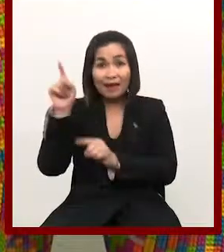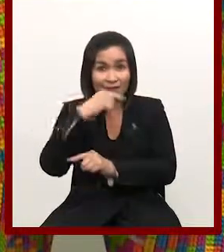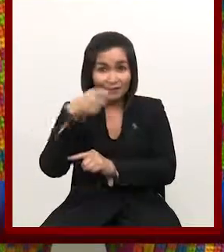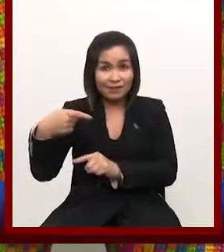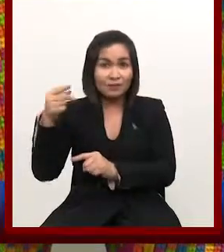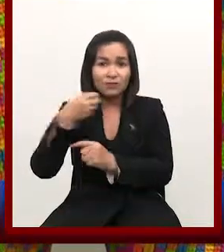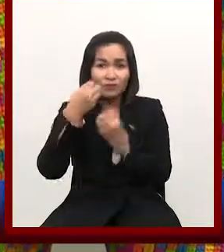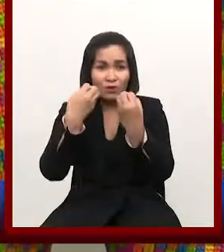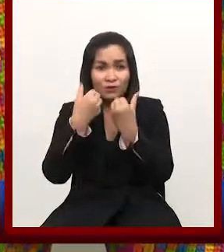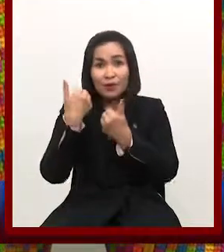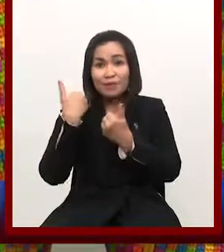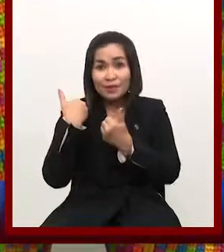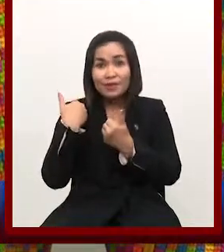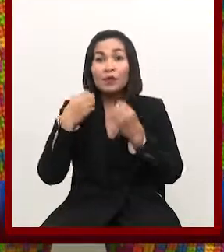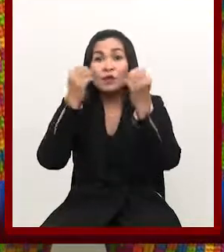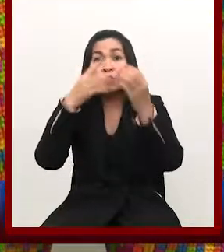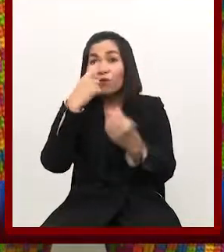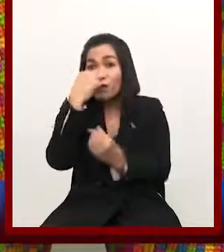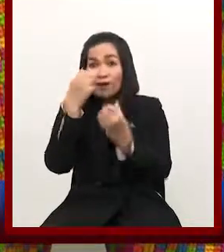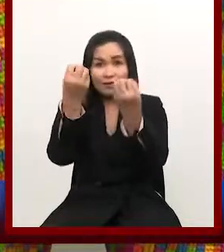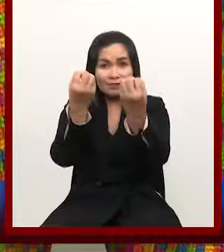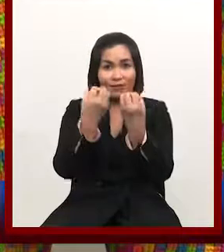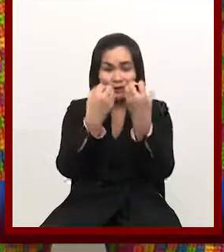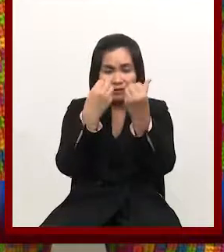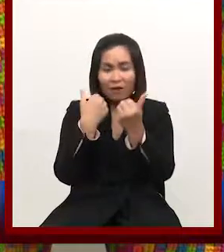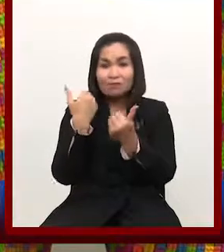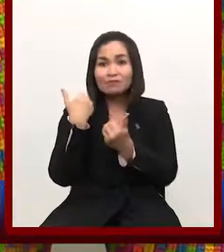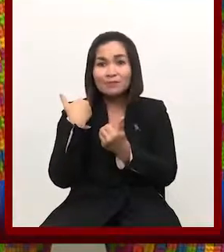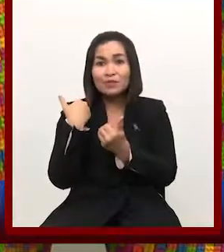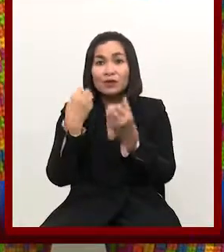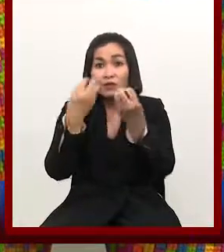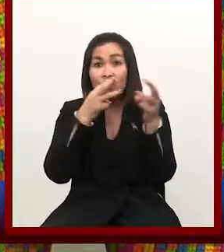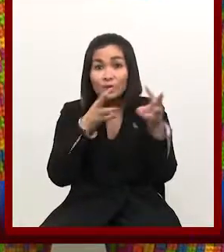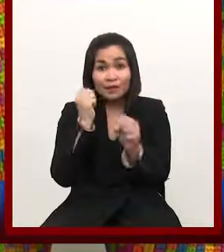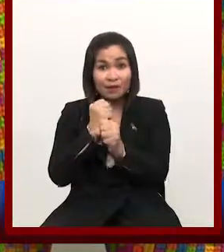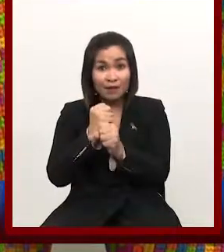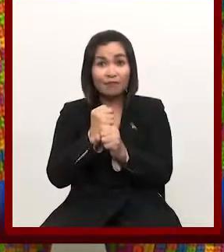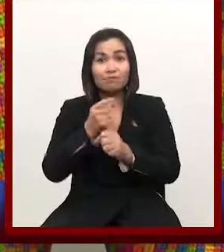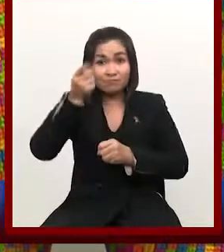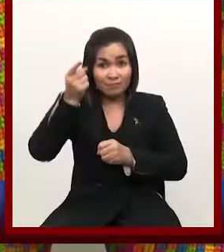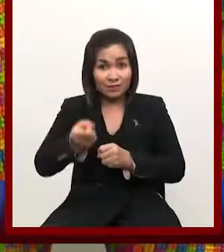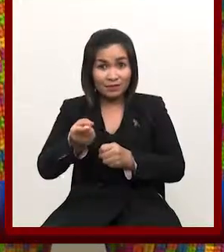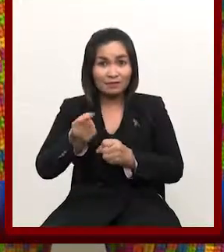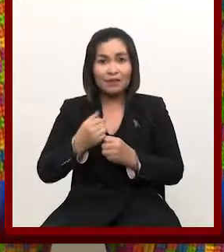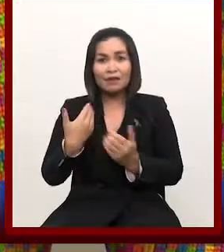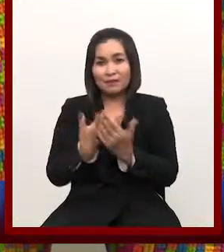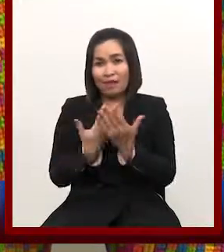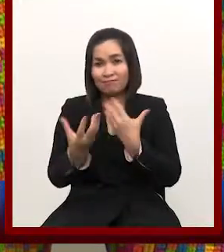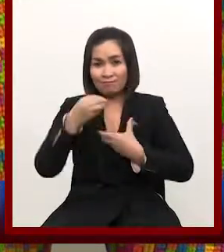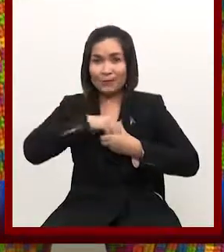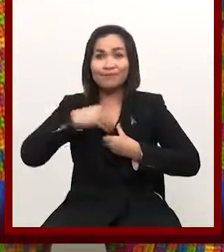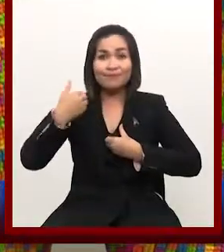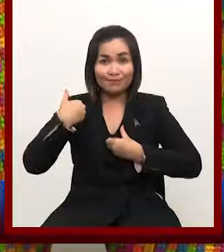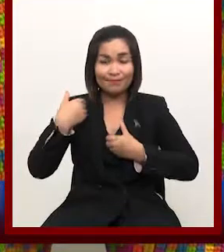English ค่ะมีการเรียนการสอนจากครูต่างชาตินะคะแล้วก็สอนการทำงานจริงค่ะแล้วก็มีราย